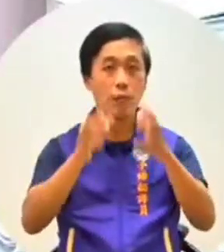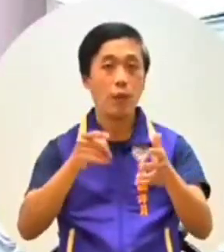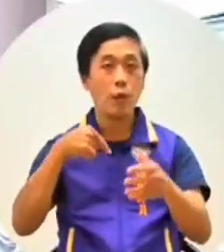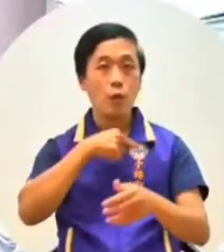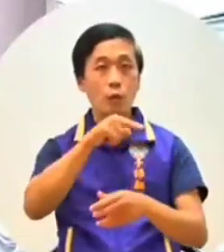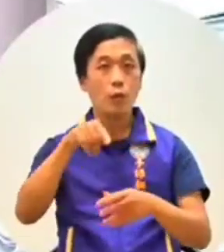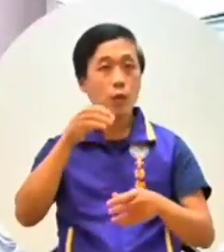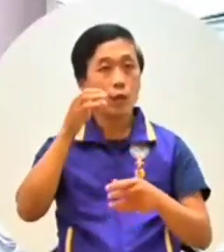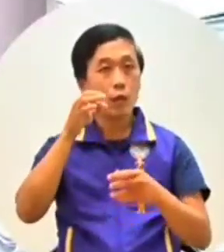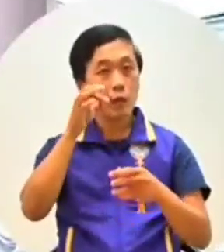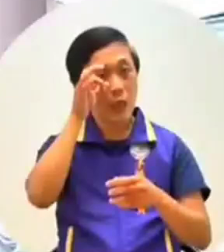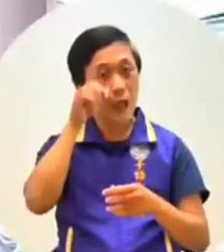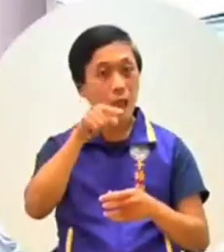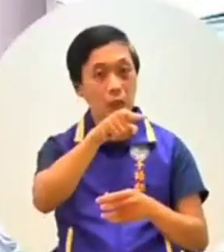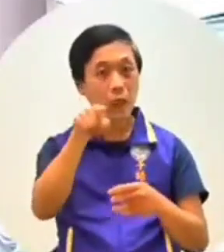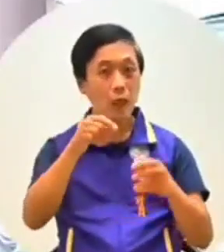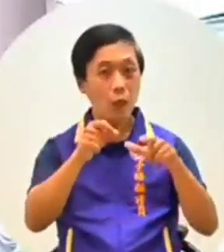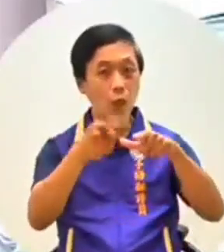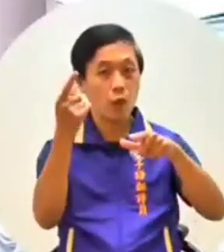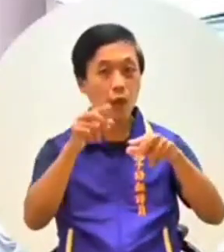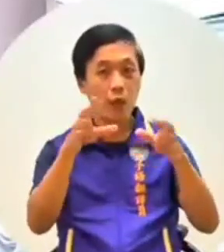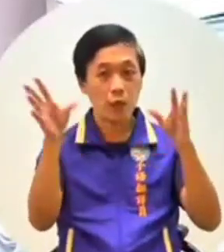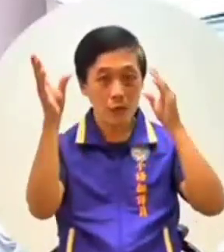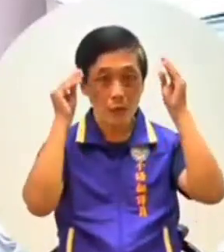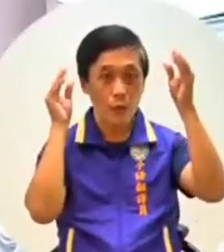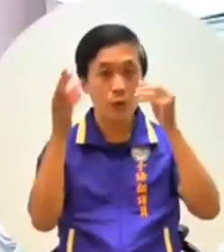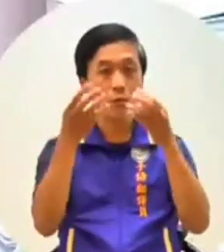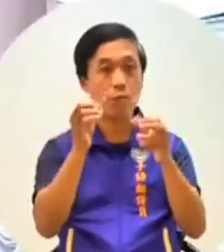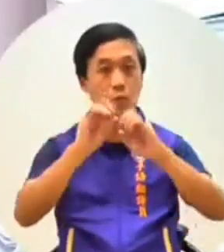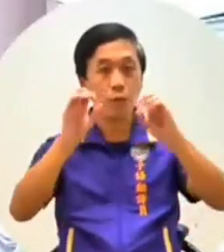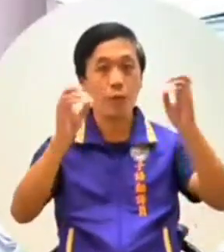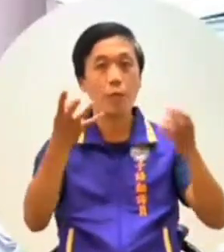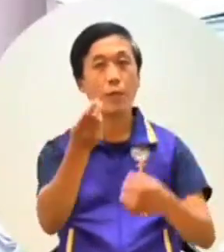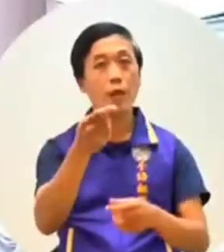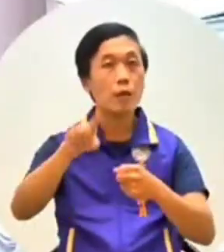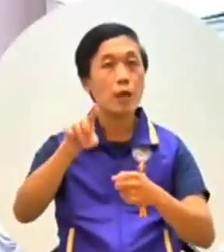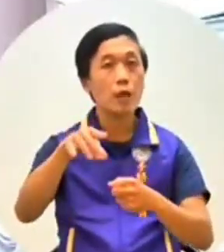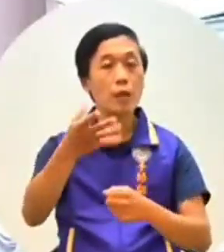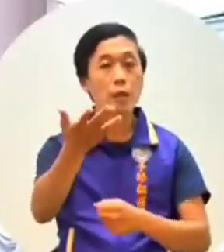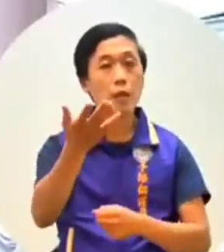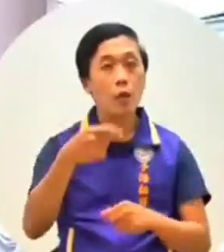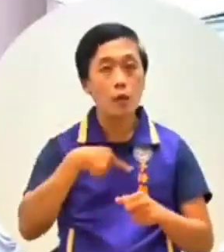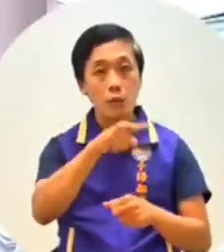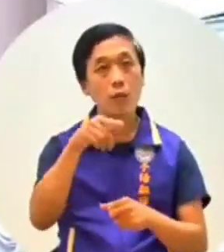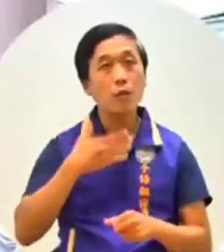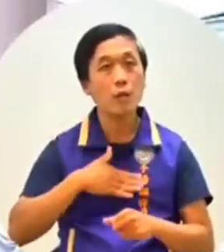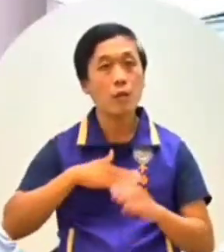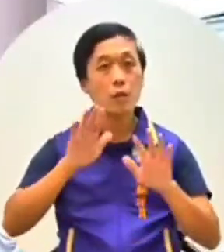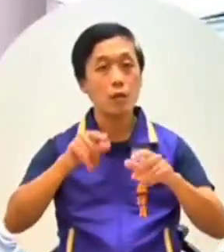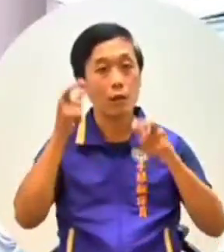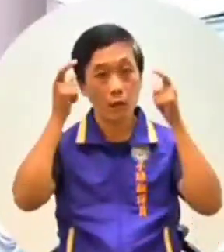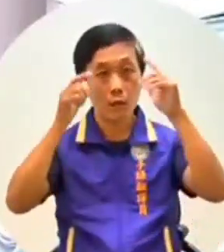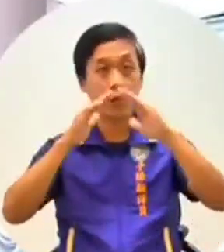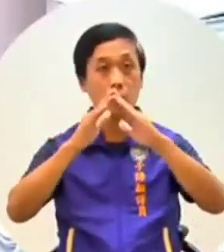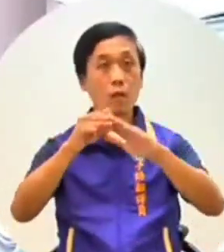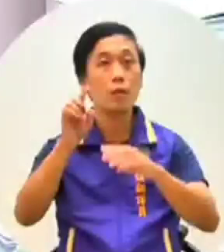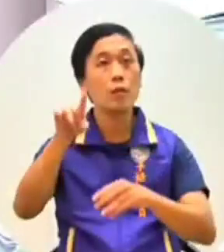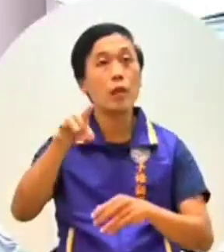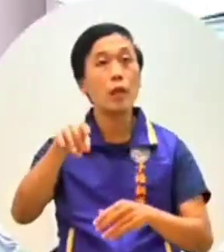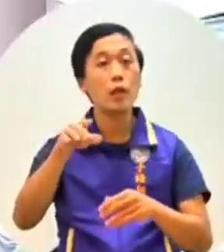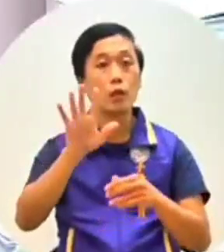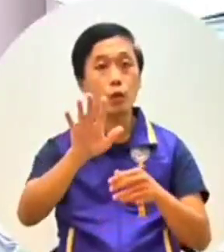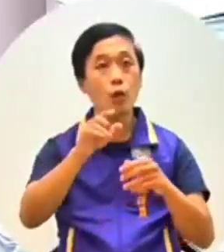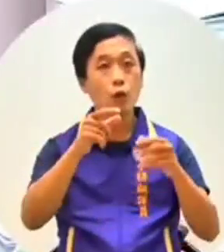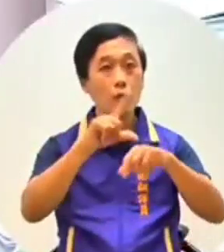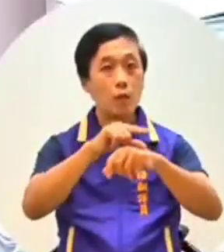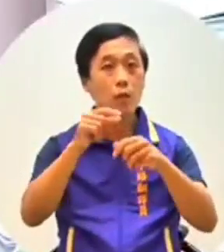实看不太到有任何的公开资讯或宣传。来请问教育局的同仁，你们知道目前高雄市哪里有这些